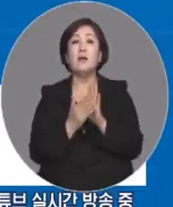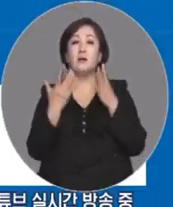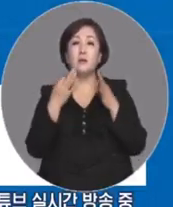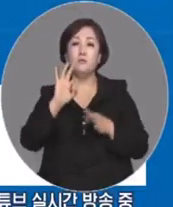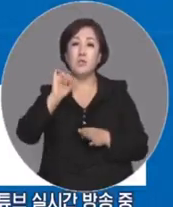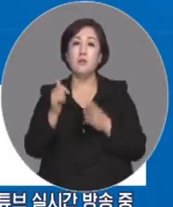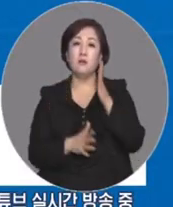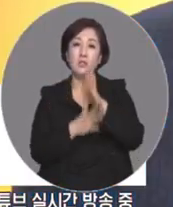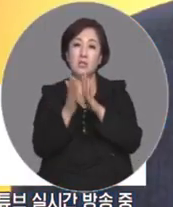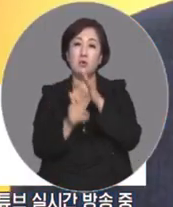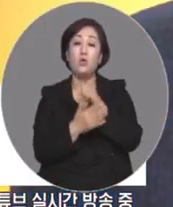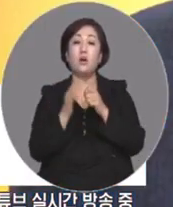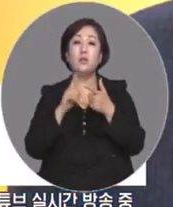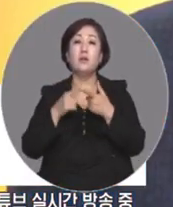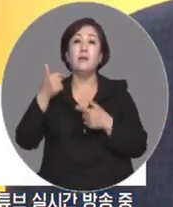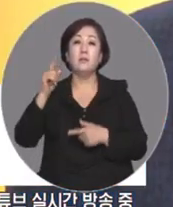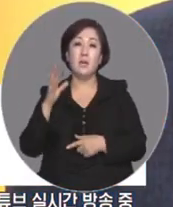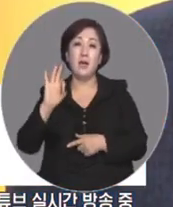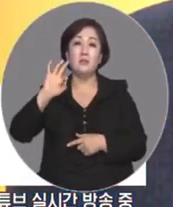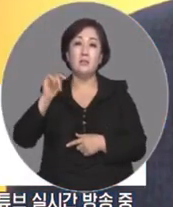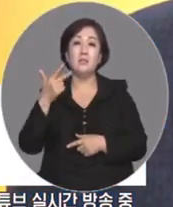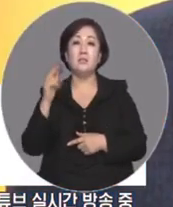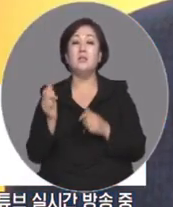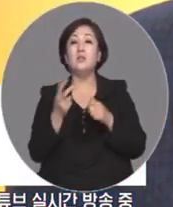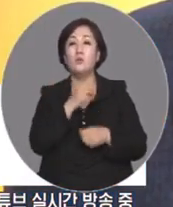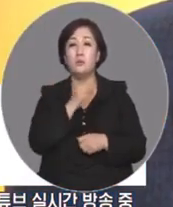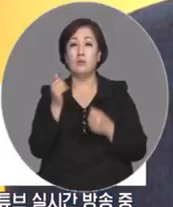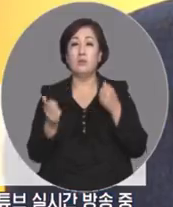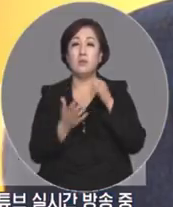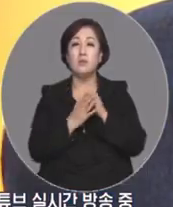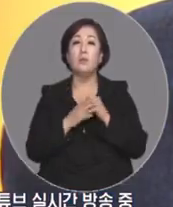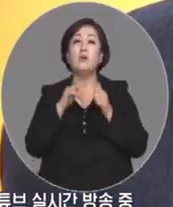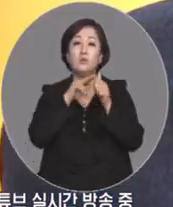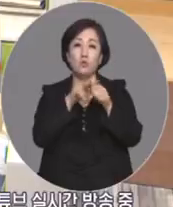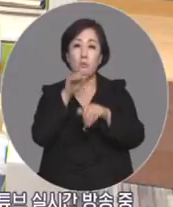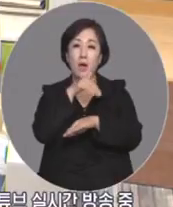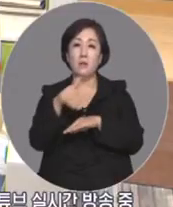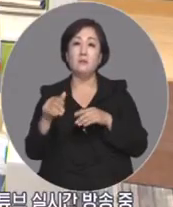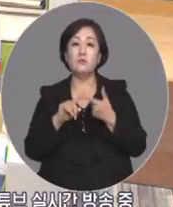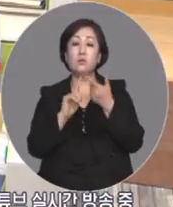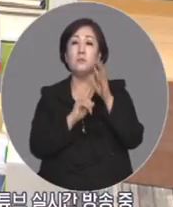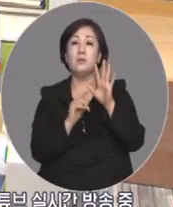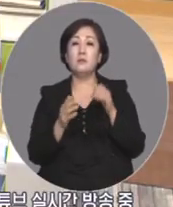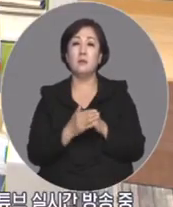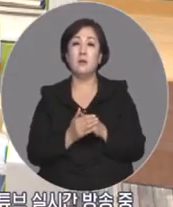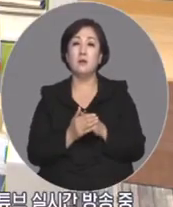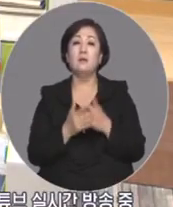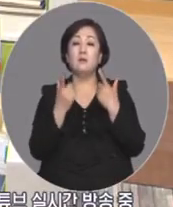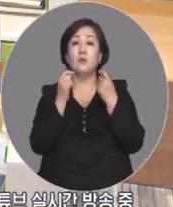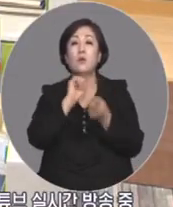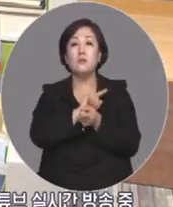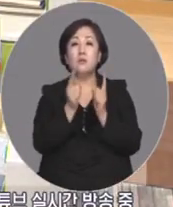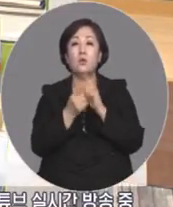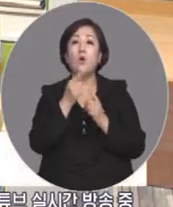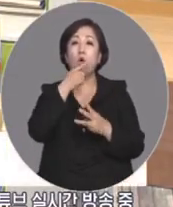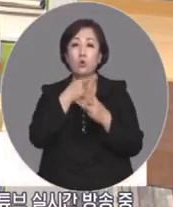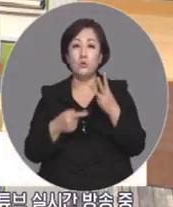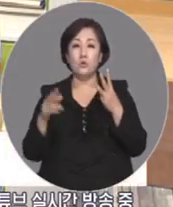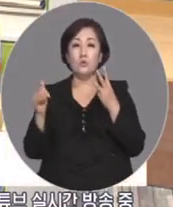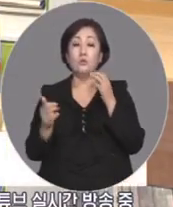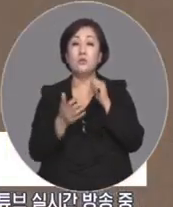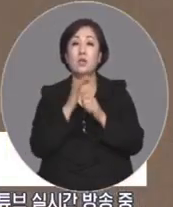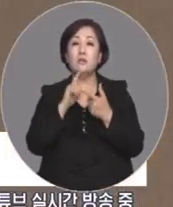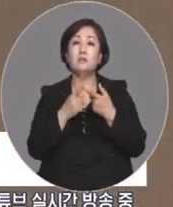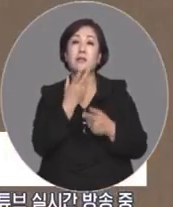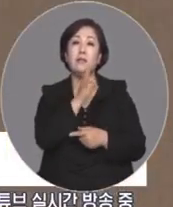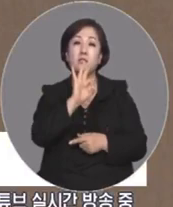시의원과 진보당 강진희 전 북구의원이 출마 후보군으로 꼽힙니다. 도농 복합지역 울주군은